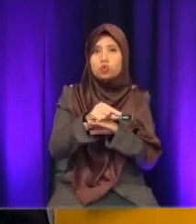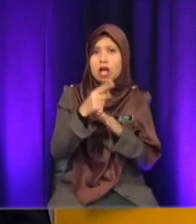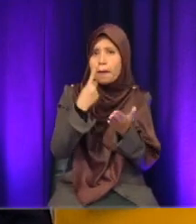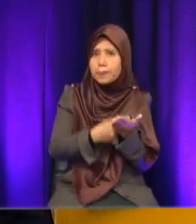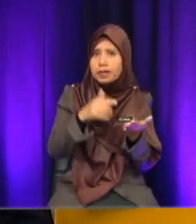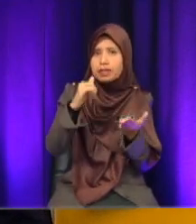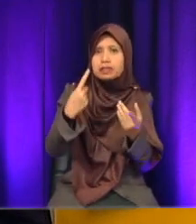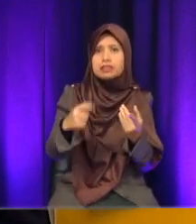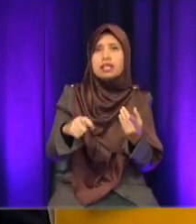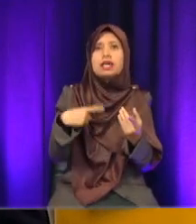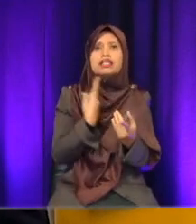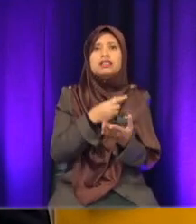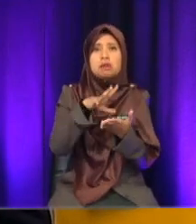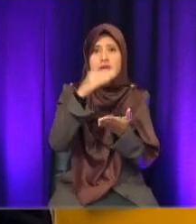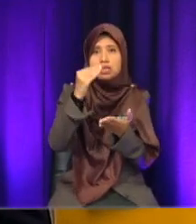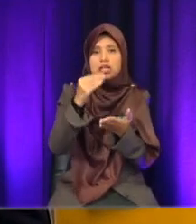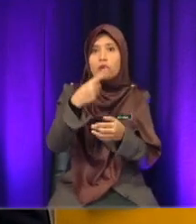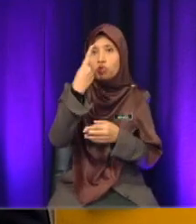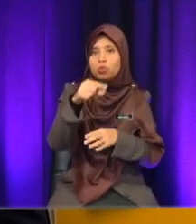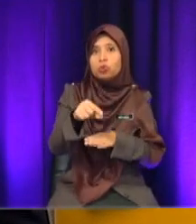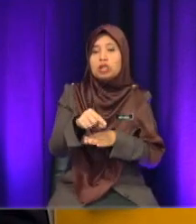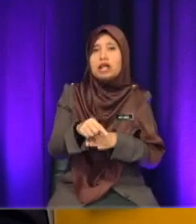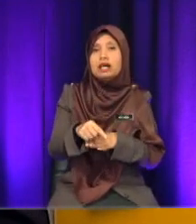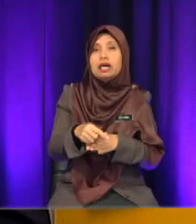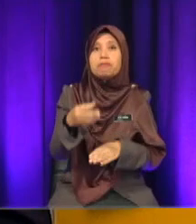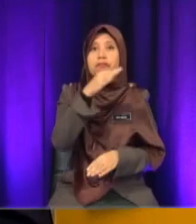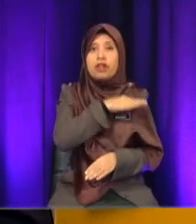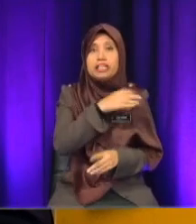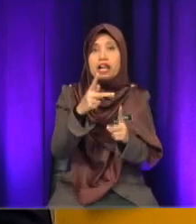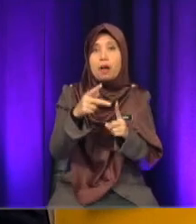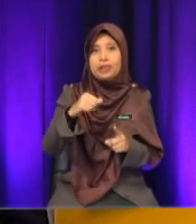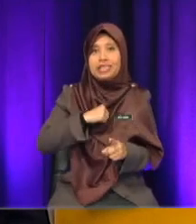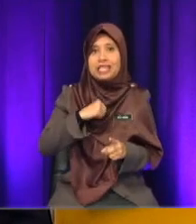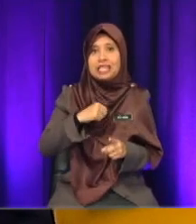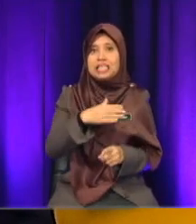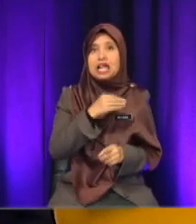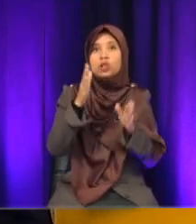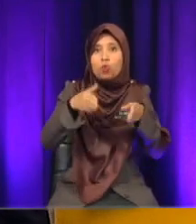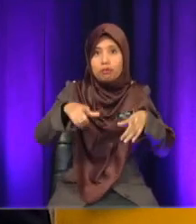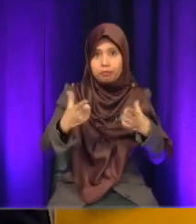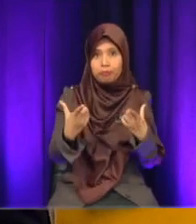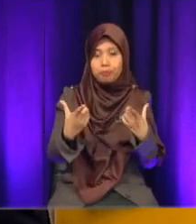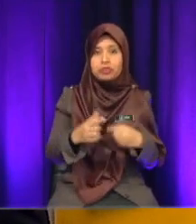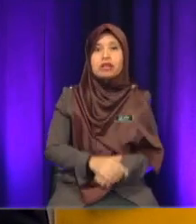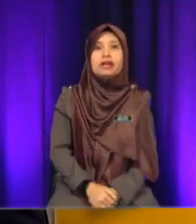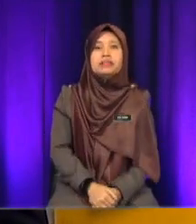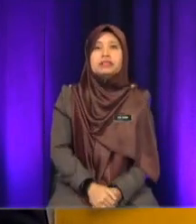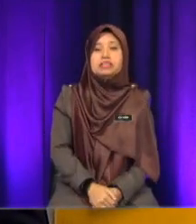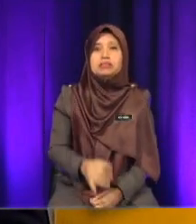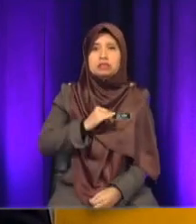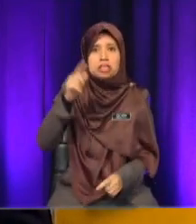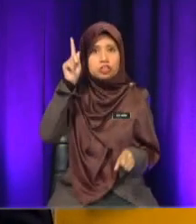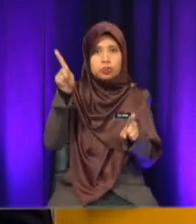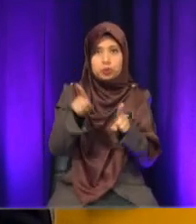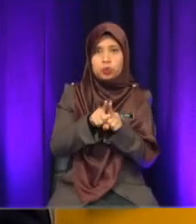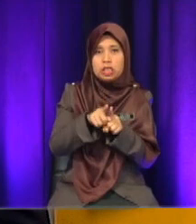kita pelajari ini ee untuk dimanfaatkan kepada diri kita dan juga orang di sekeliling kita saya setuju itu kita akhirnya